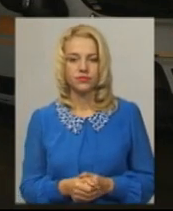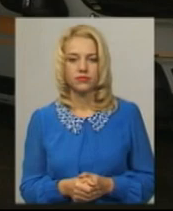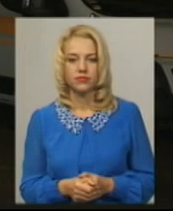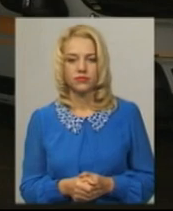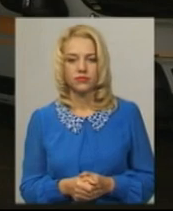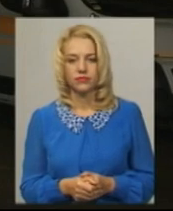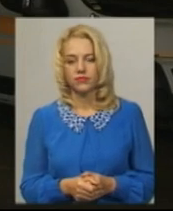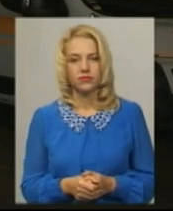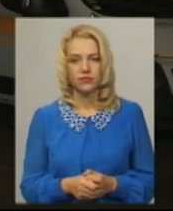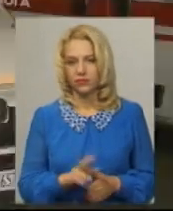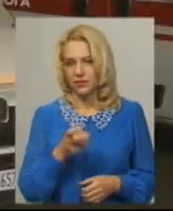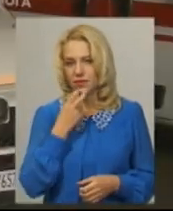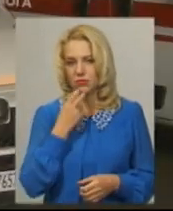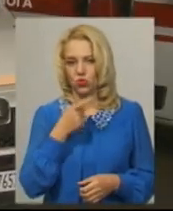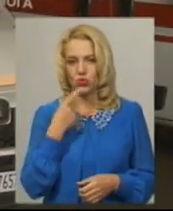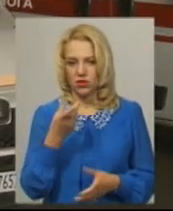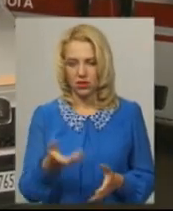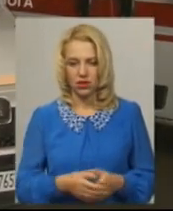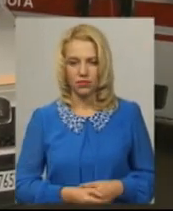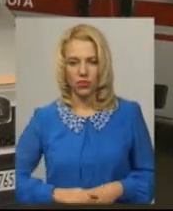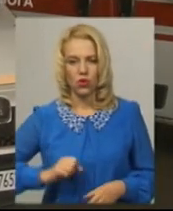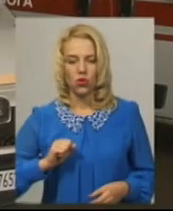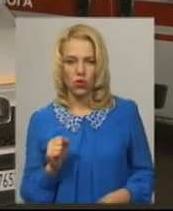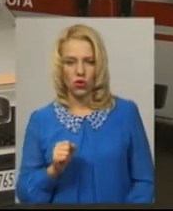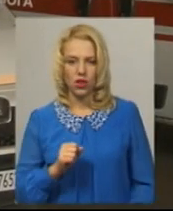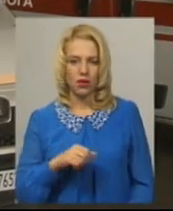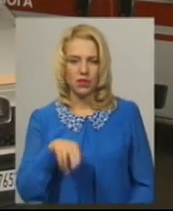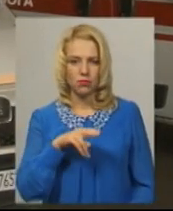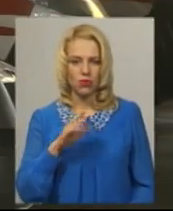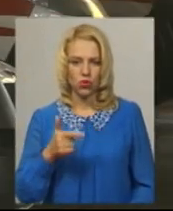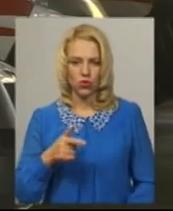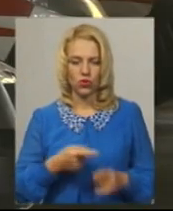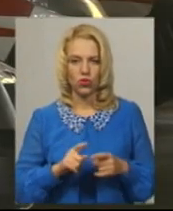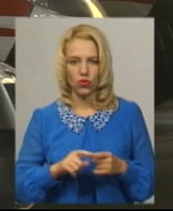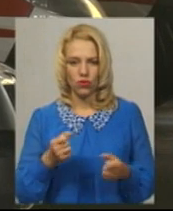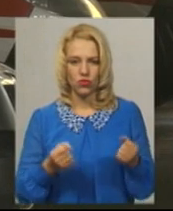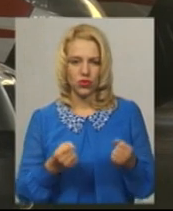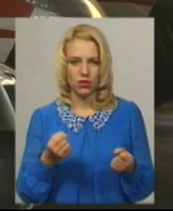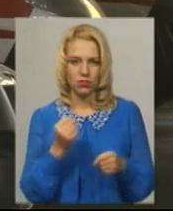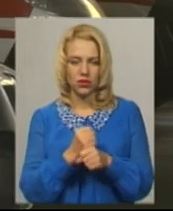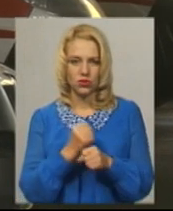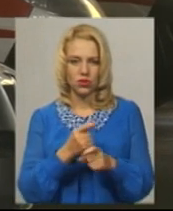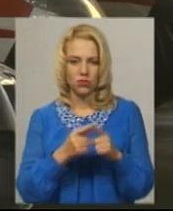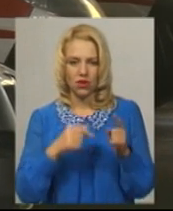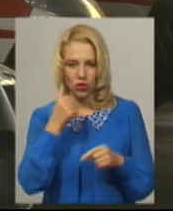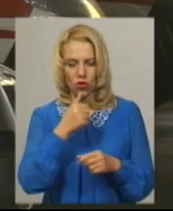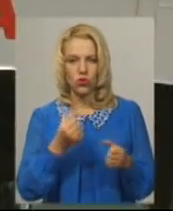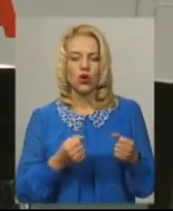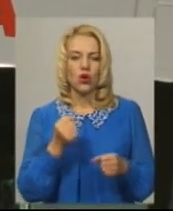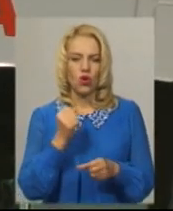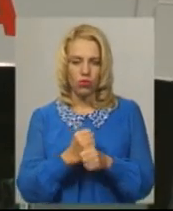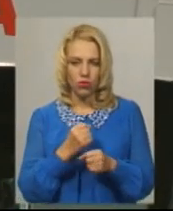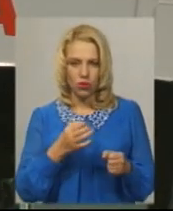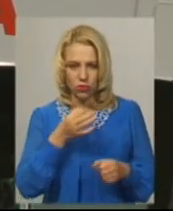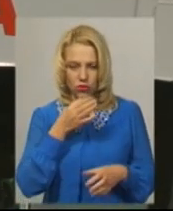ні, це смішно сказати. Колега Анатолія Мазура Дмитро Гулько, водієм спецбіргади, працює півроку. Каже, подобається робота та колектив.